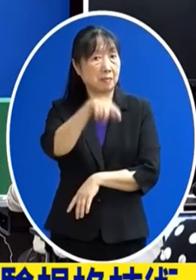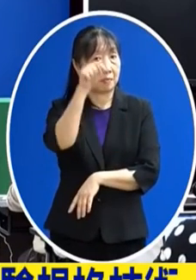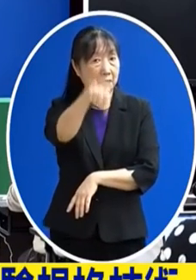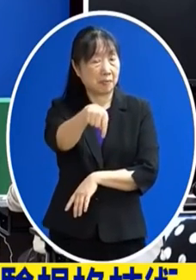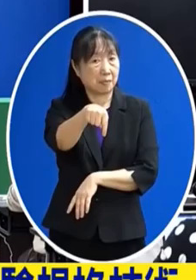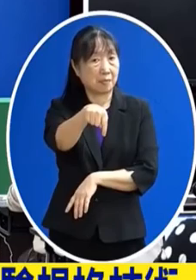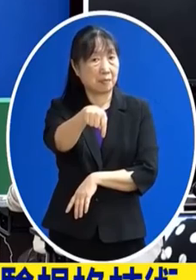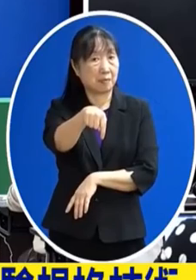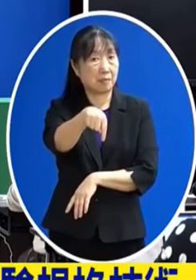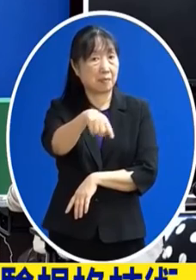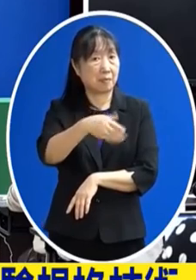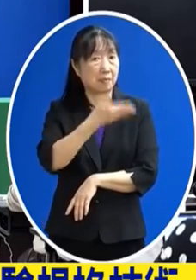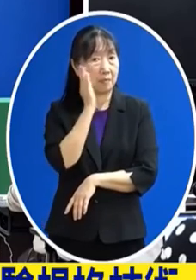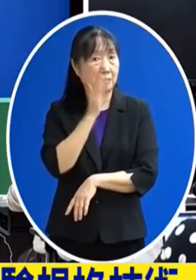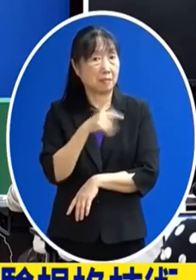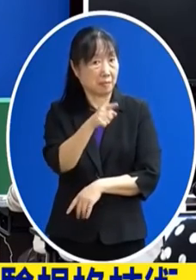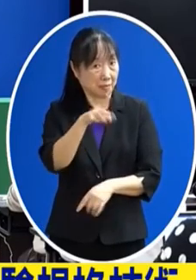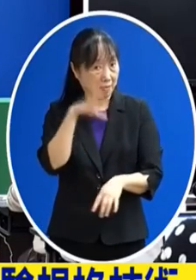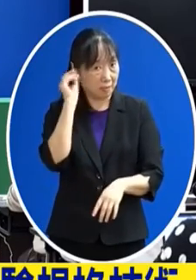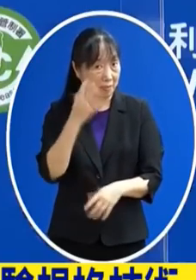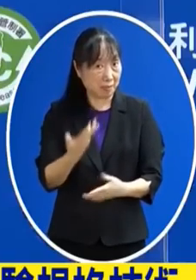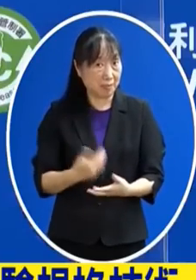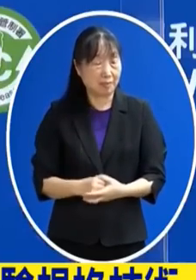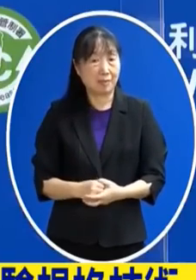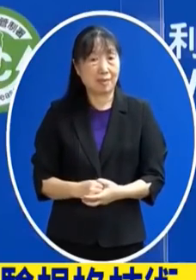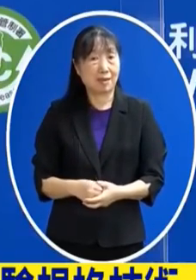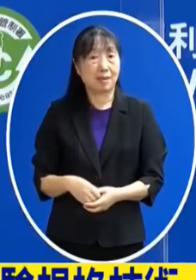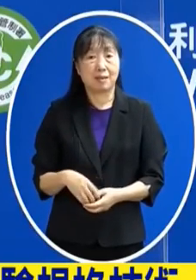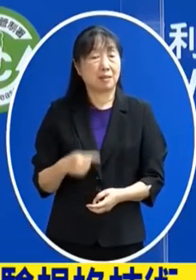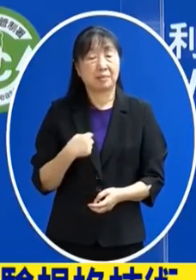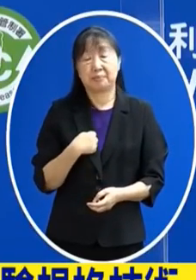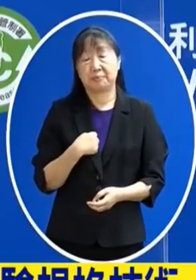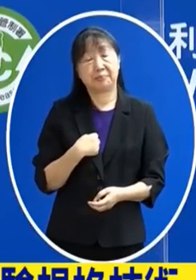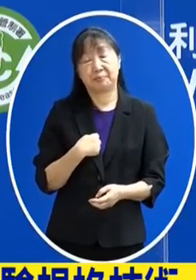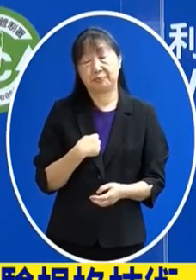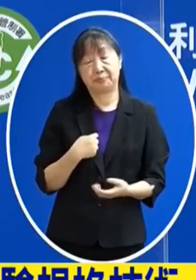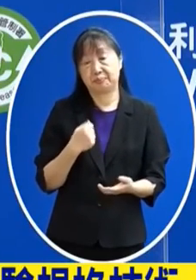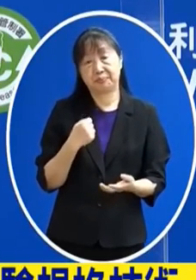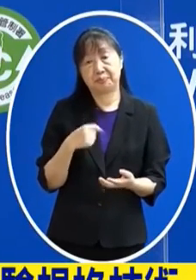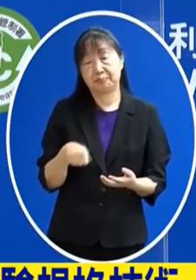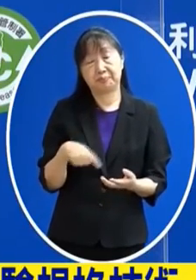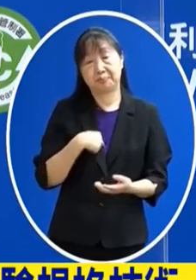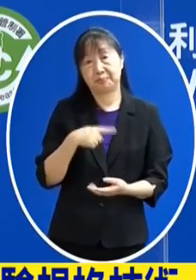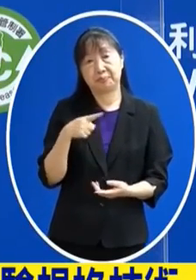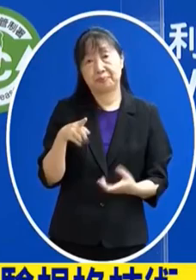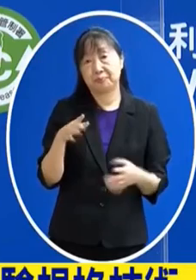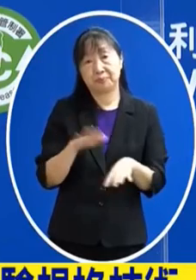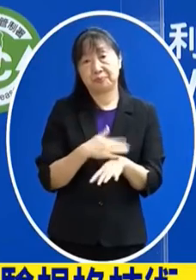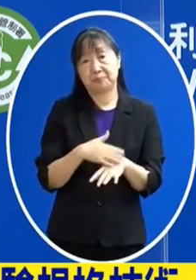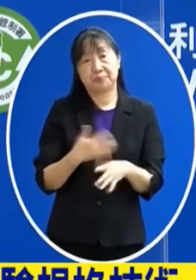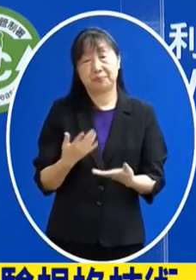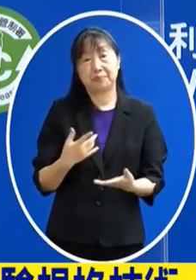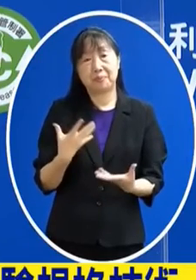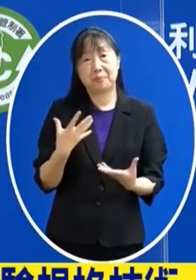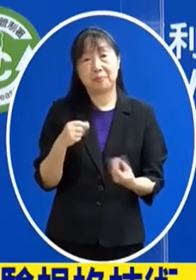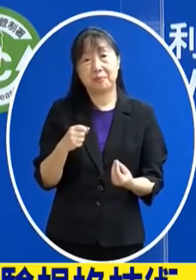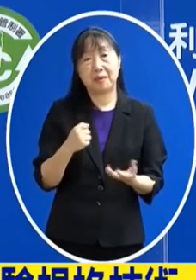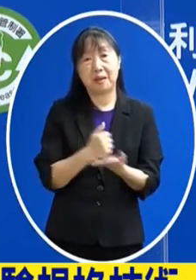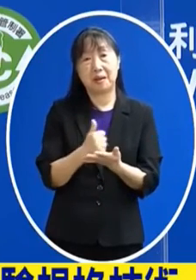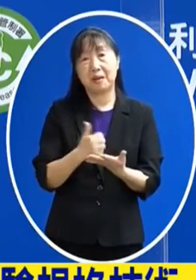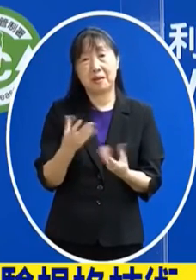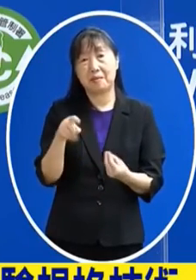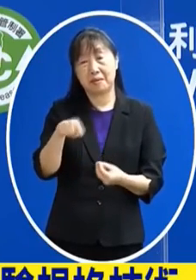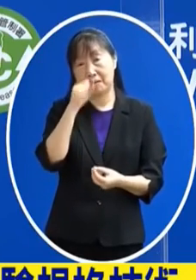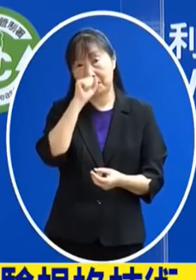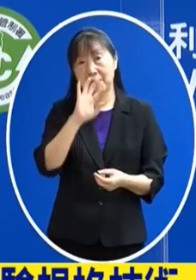这个抵达薄流的第一个人呢？谢谢。 我命没有那么好吧？对，好，不过那个费用大